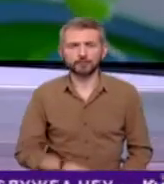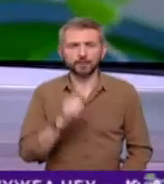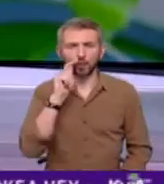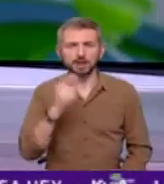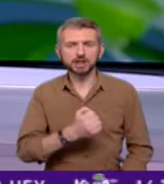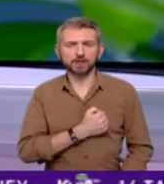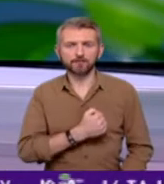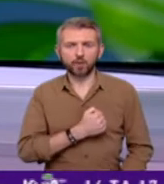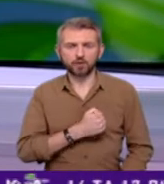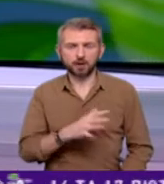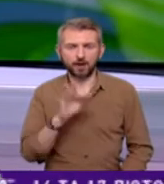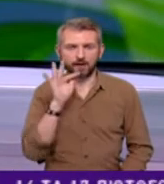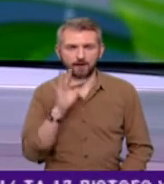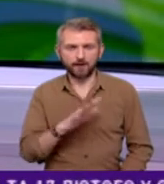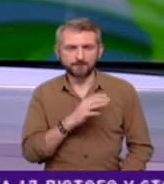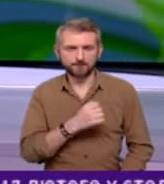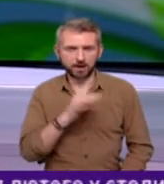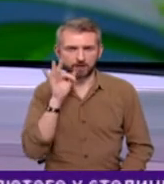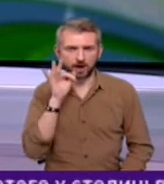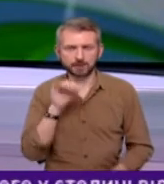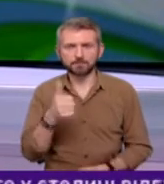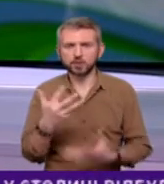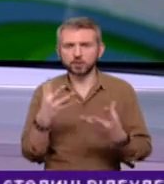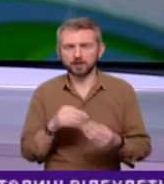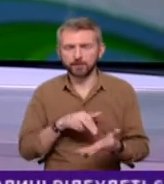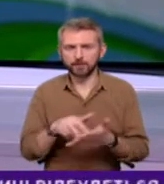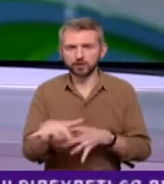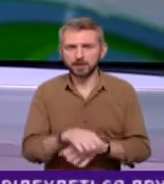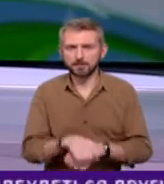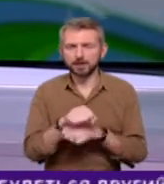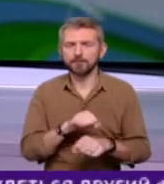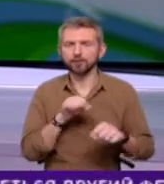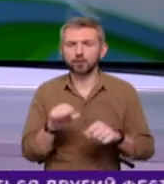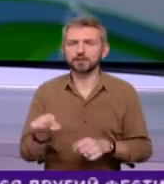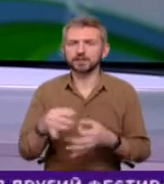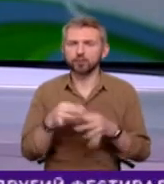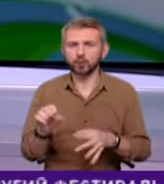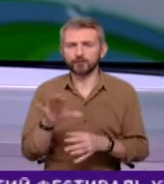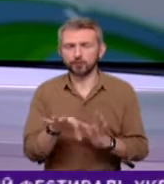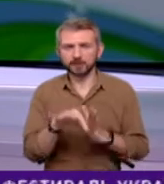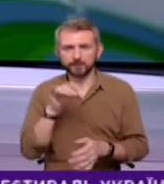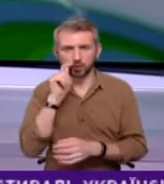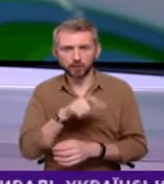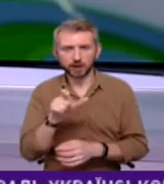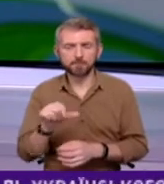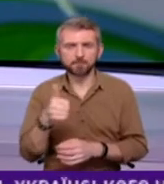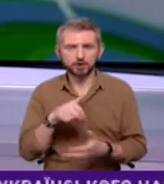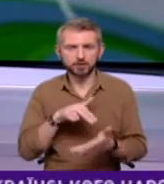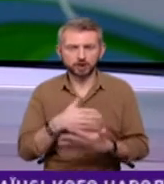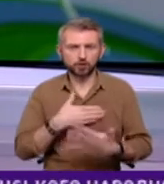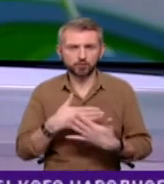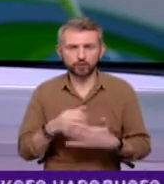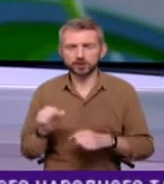Українські воїни-афганці з першого дня вийшли на Майдан відстоювати свободу і європейський вибір українців та одними із перших пішли